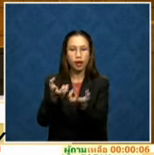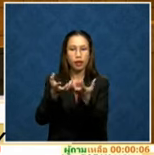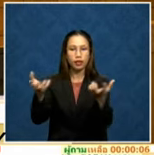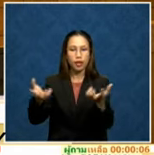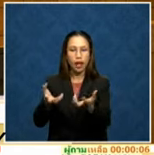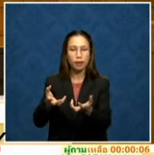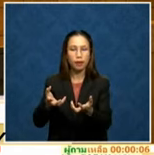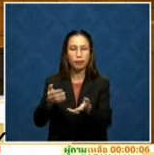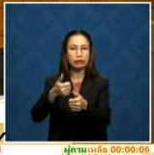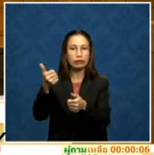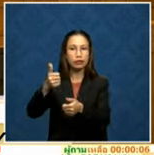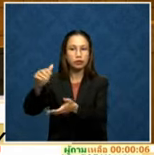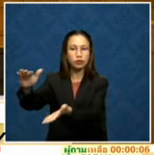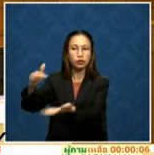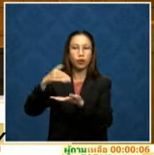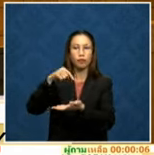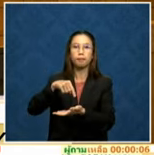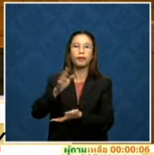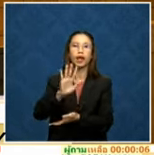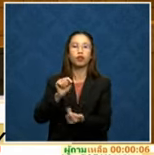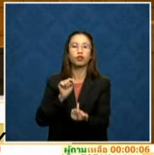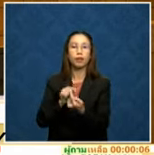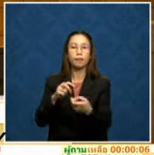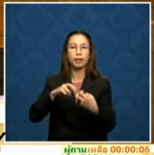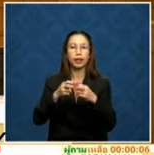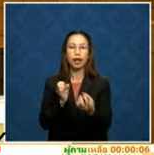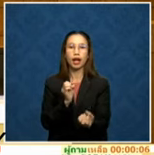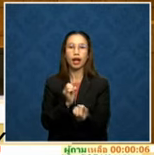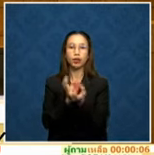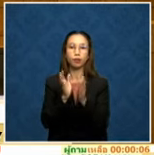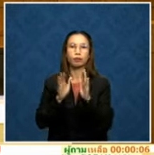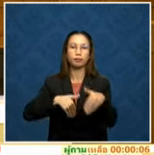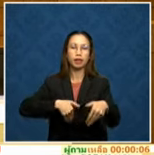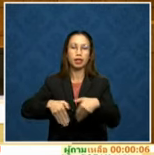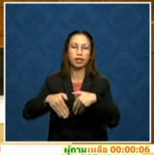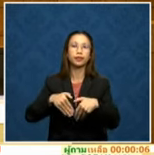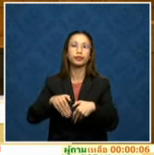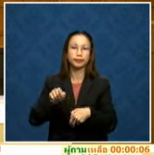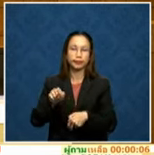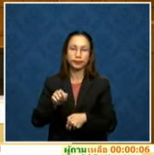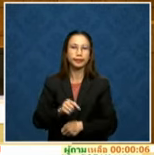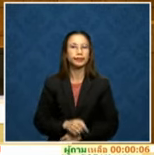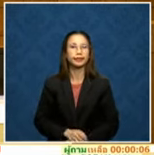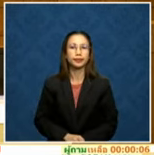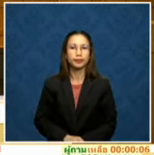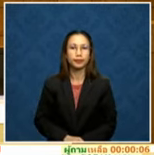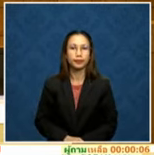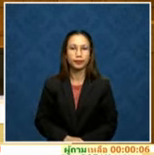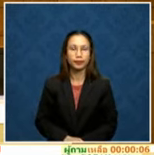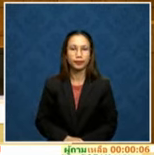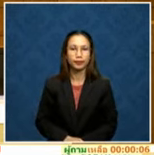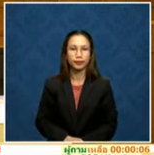ินค้าเกษษเตืเข้มาทำให้รายได้ขพี่นปชาชนสูข้มานะครั